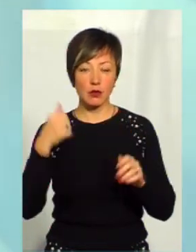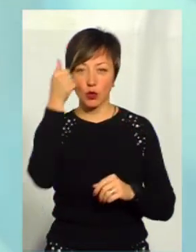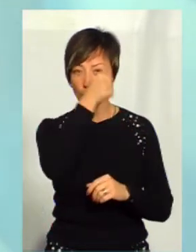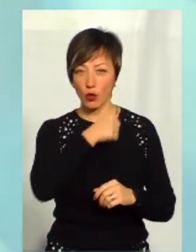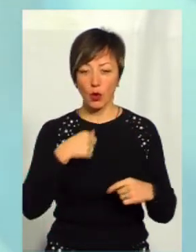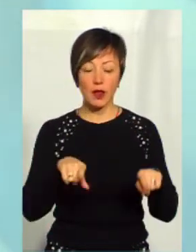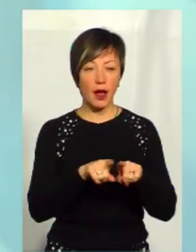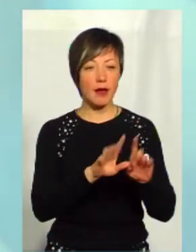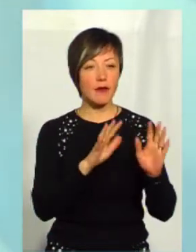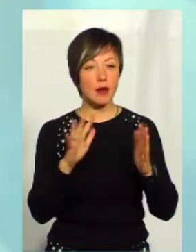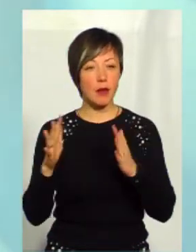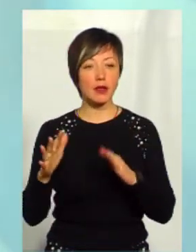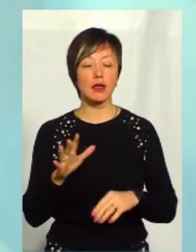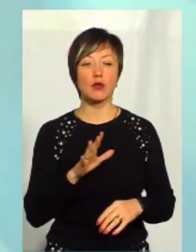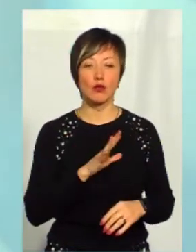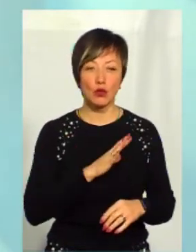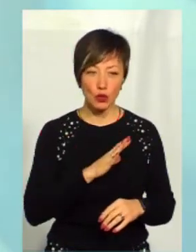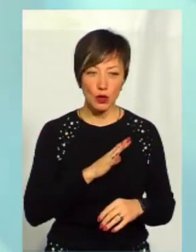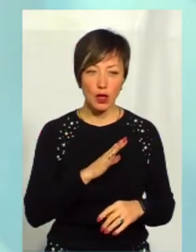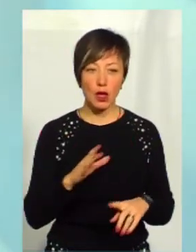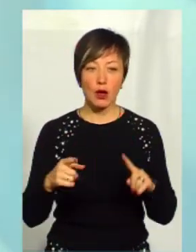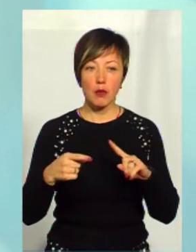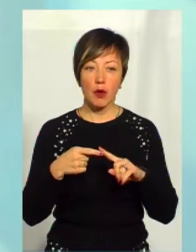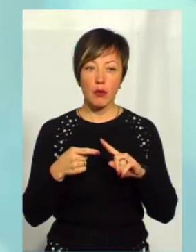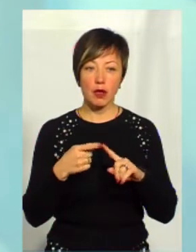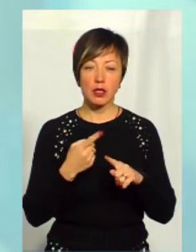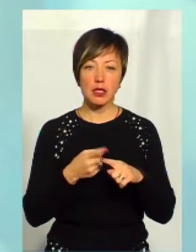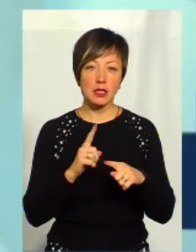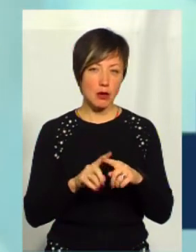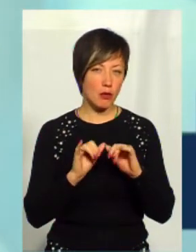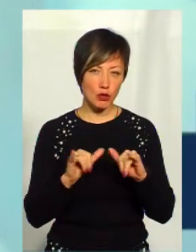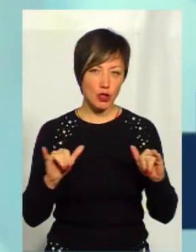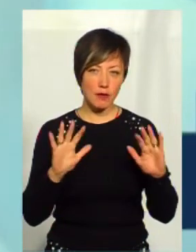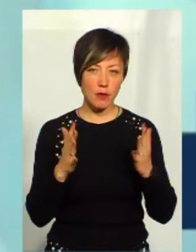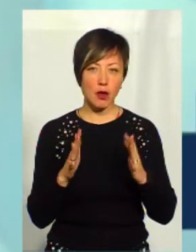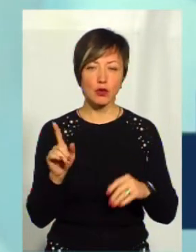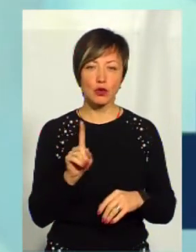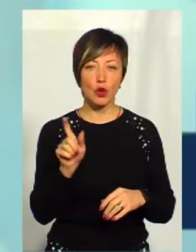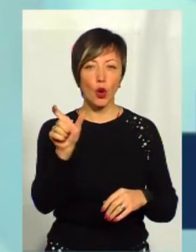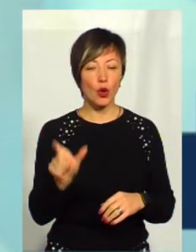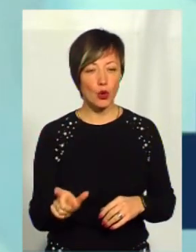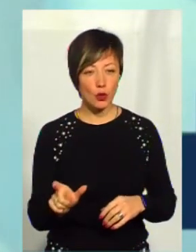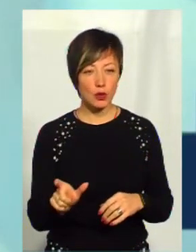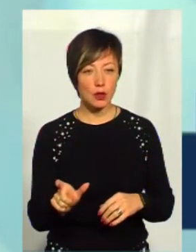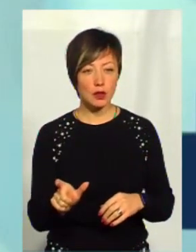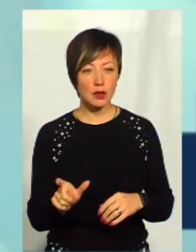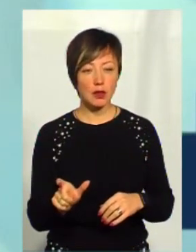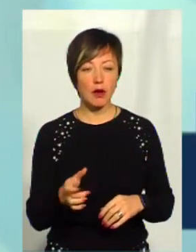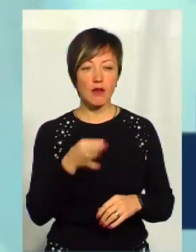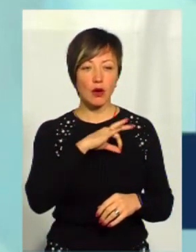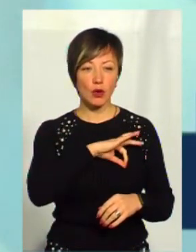2018-2019 року, такі випадки були. Ну, по-перше, це поширений випадок був те, що люди, скажімо